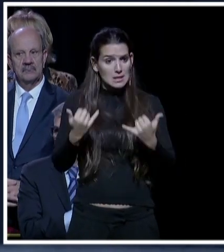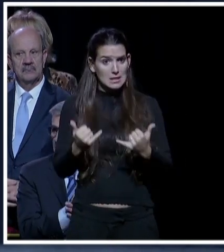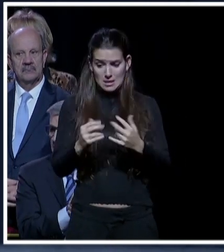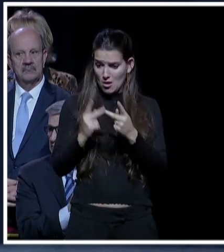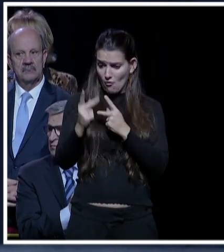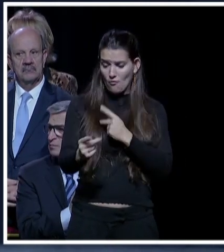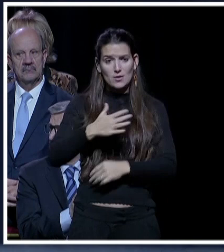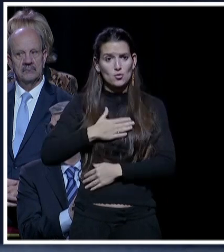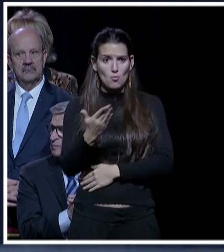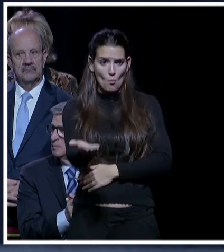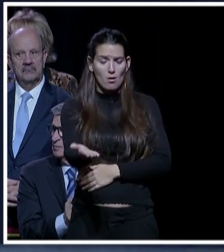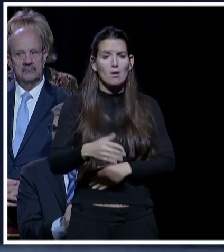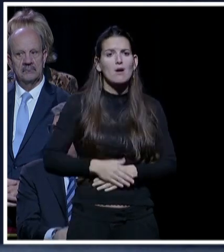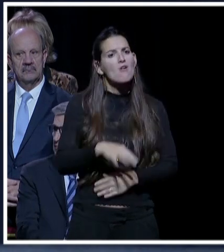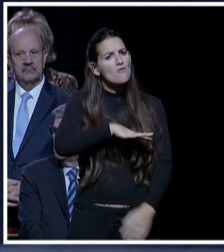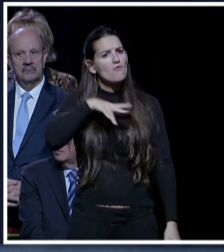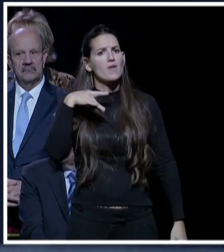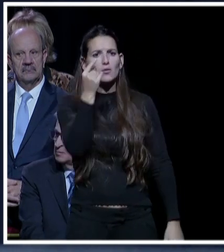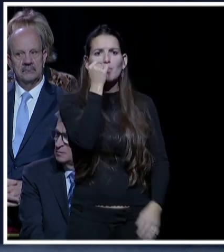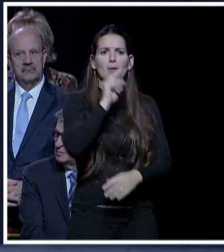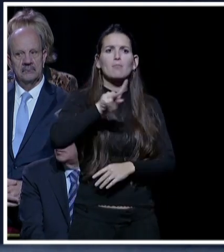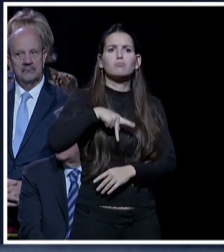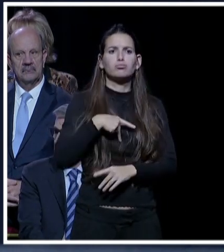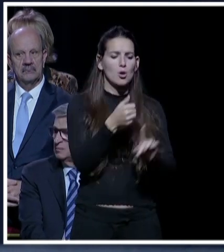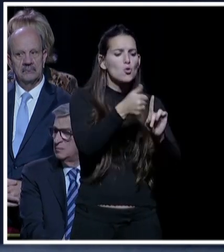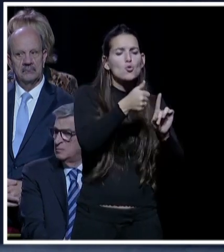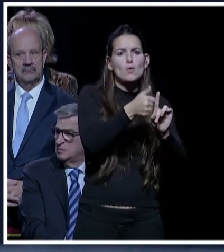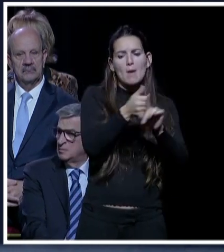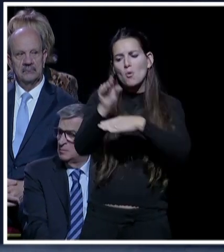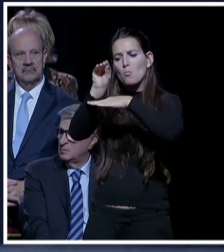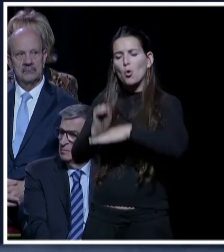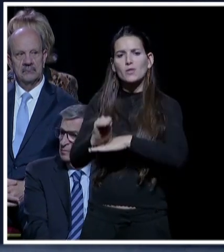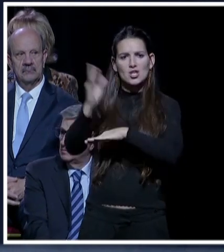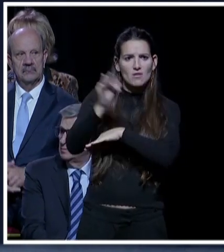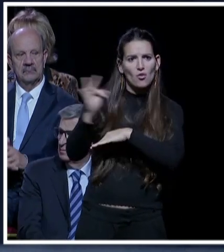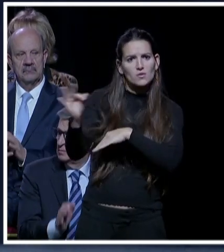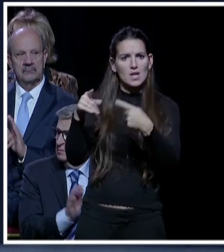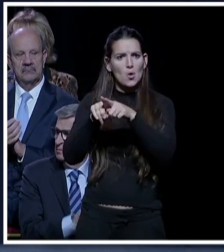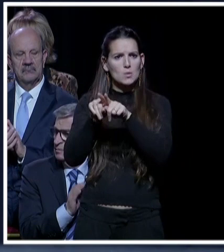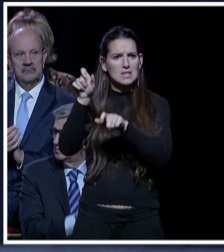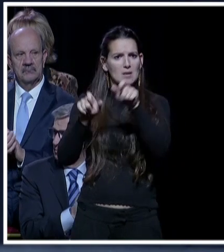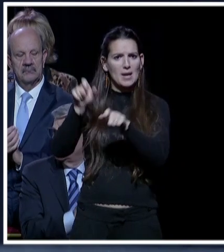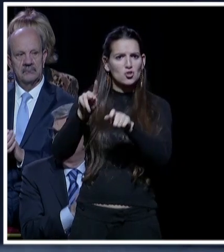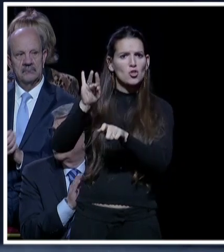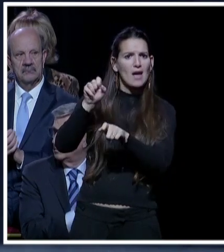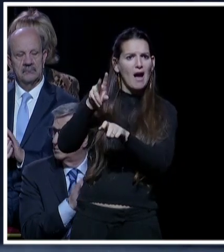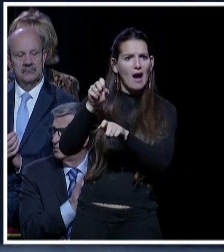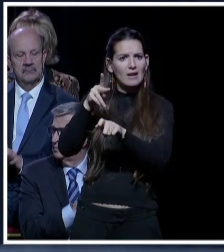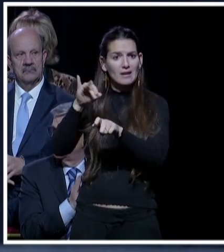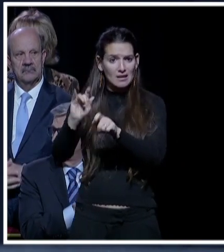Fière de mon père qui s'est engagé pour protéger les Français d'Algérie et les Harkis pendant la guerre d'Algérie.